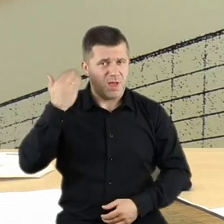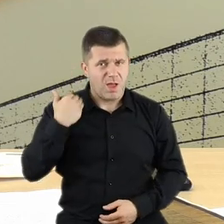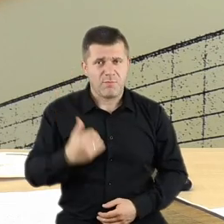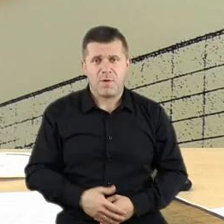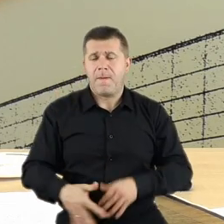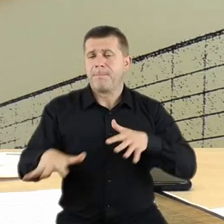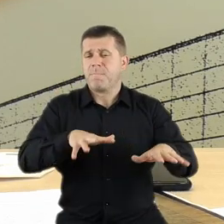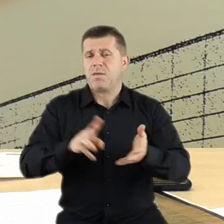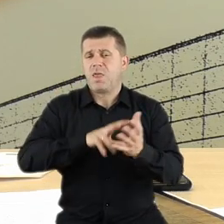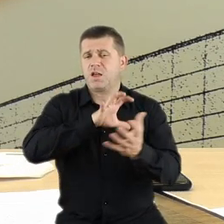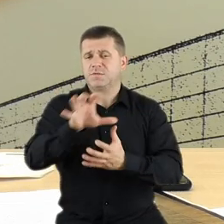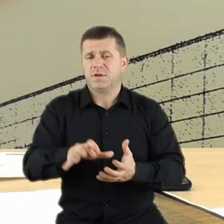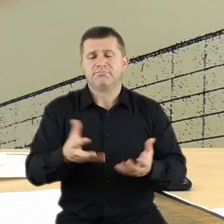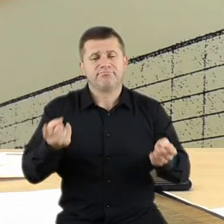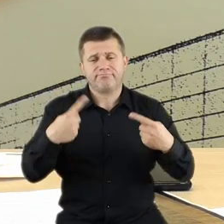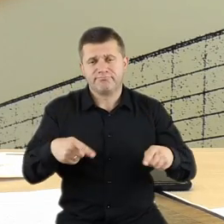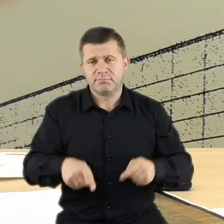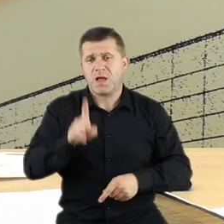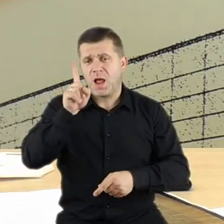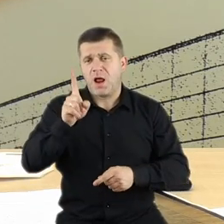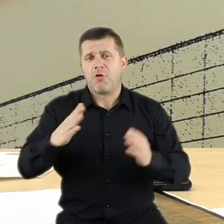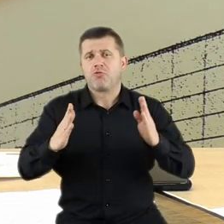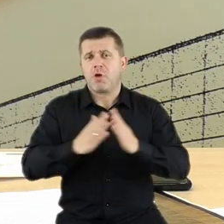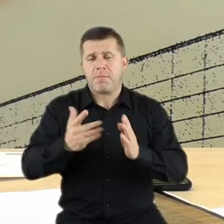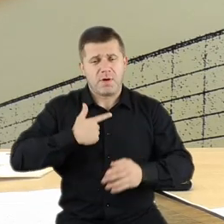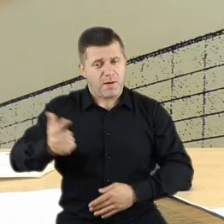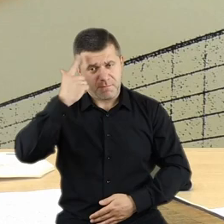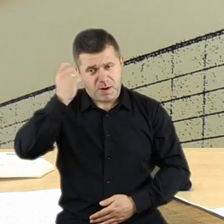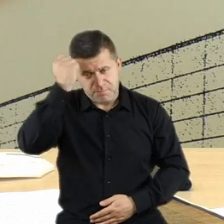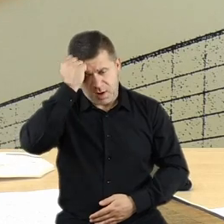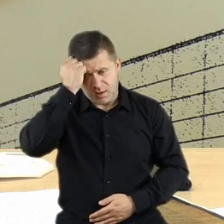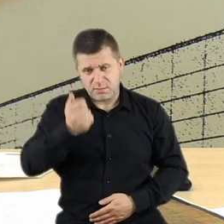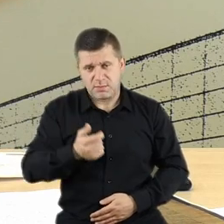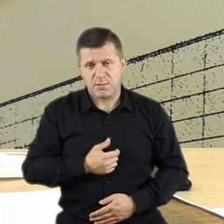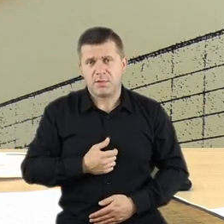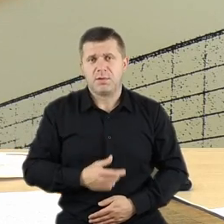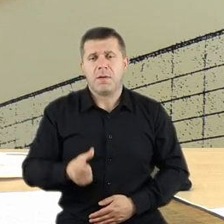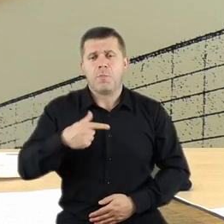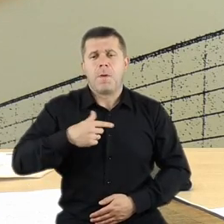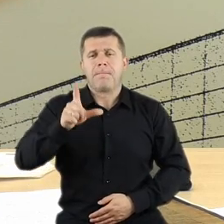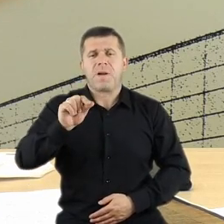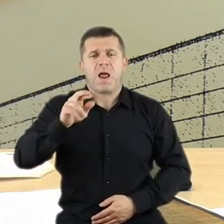świecie nie było ale chałupę dziadków pamiętam którą postawił jest mój pradziadek